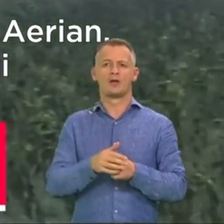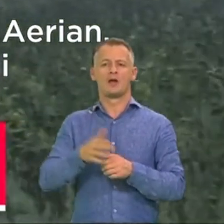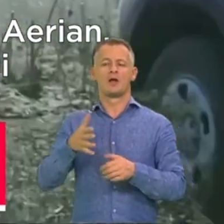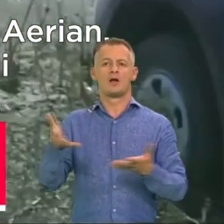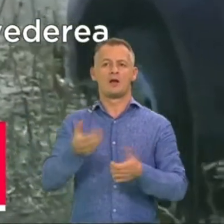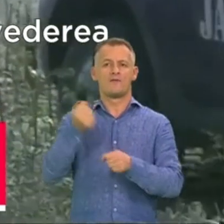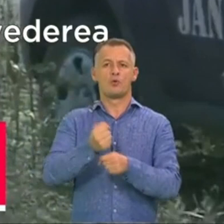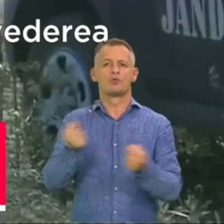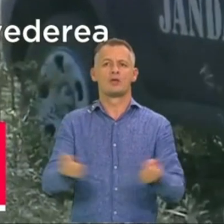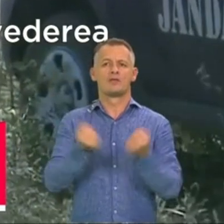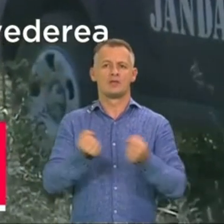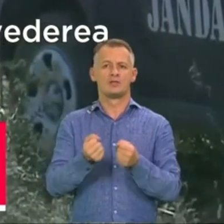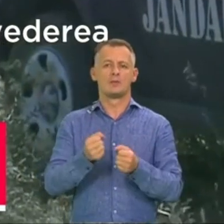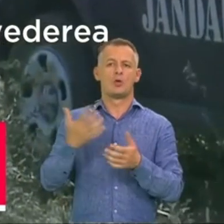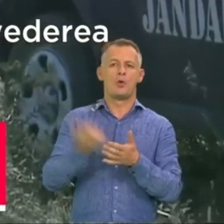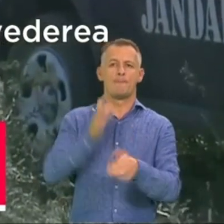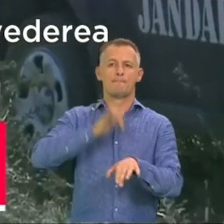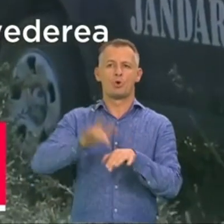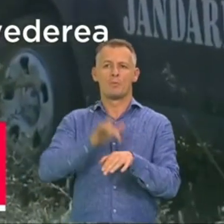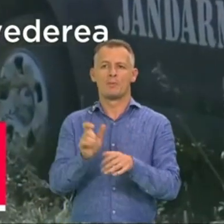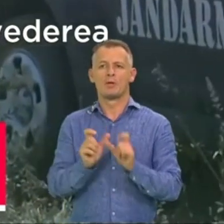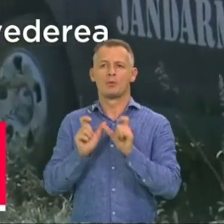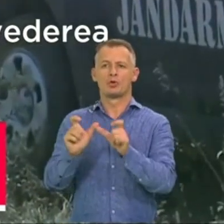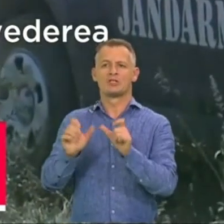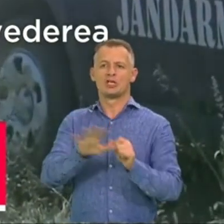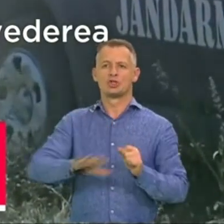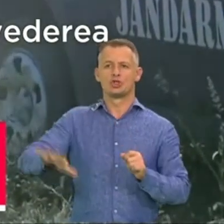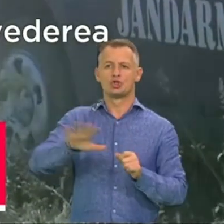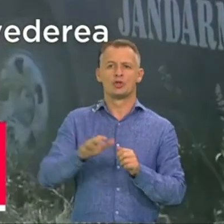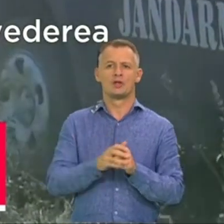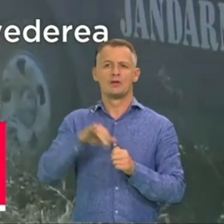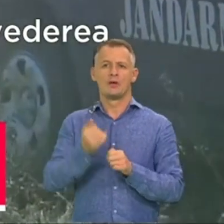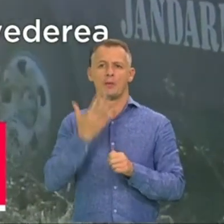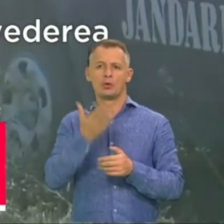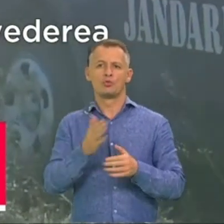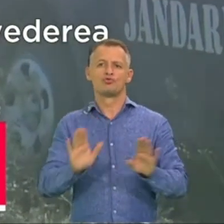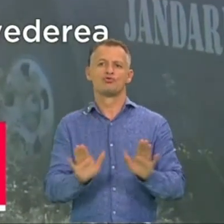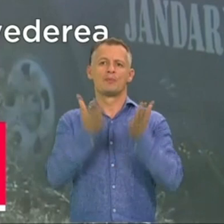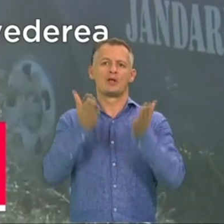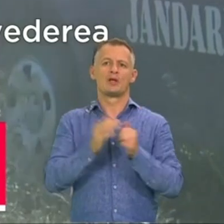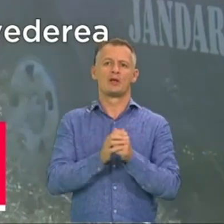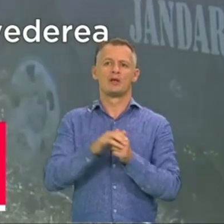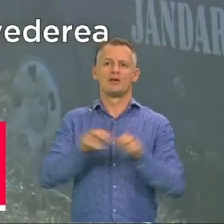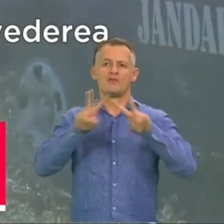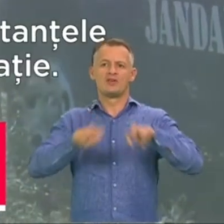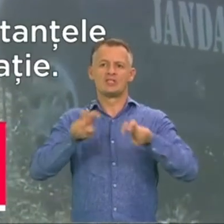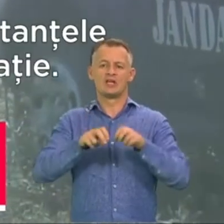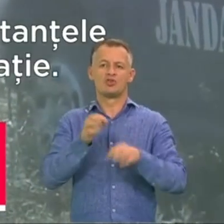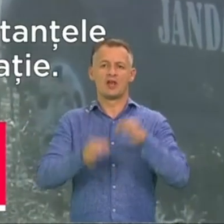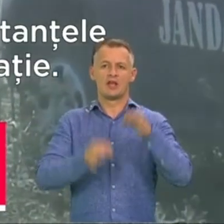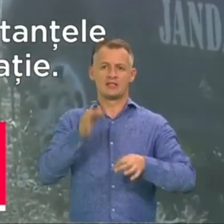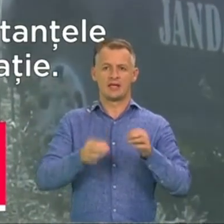a desfășurat la fața locului prelevarea de probe, securizarea zonei și în vederea începerii investigației și expertizei tehnice care